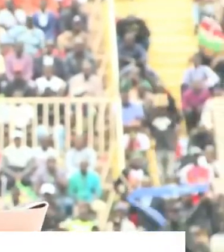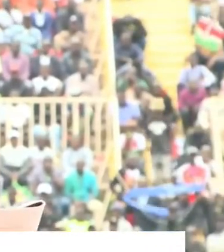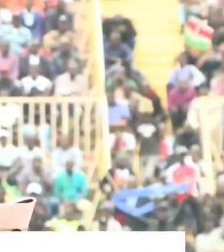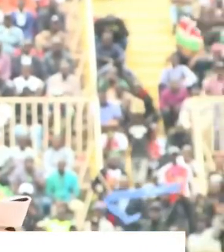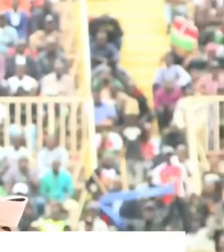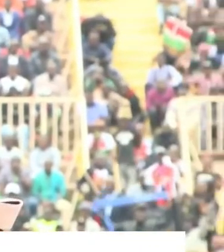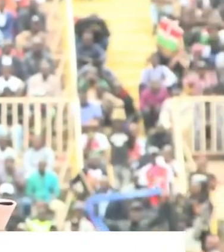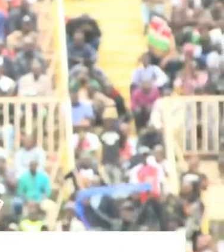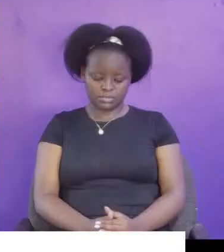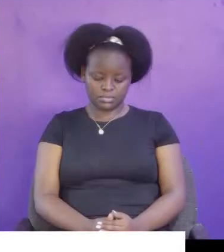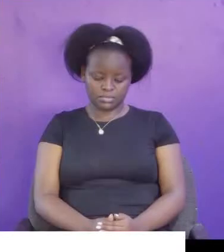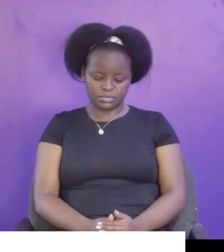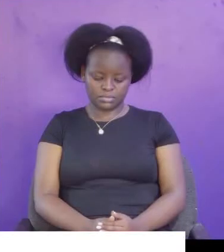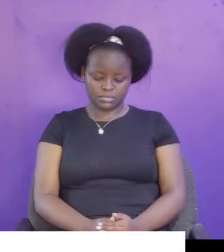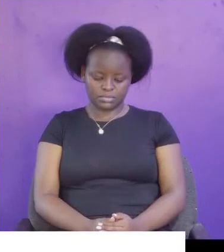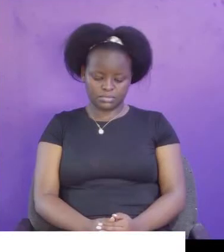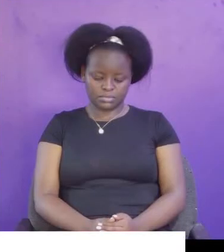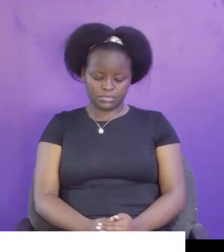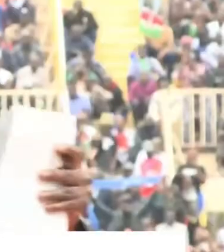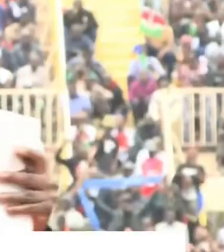Haya.